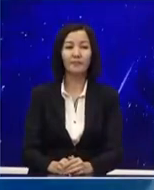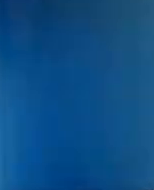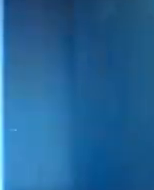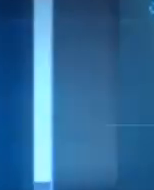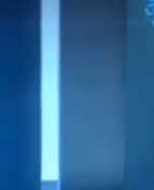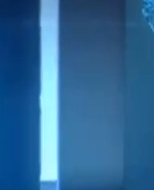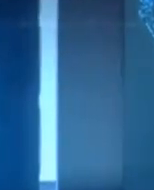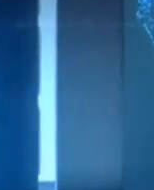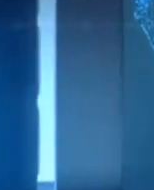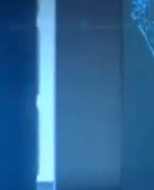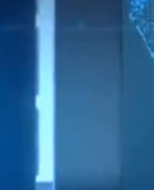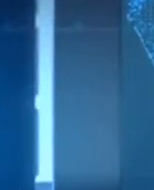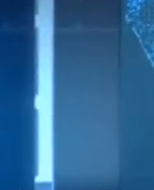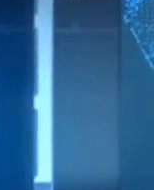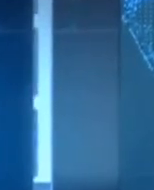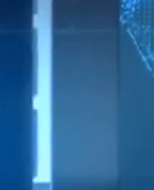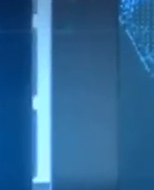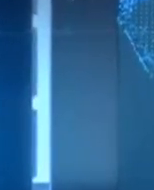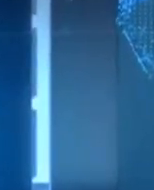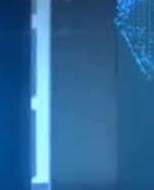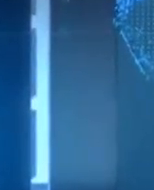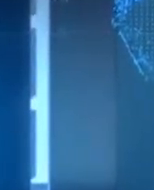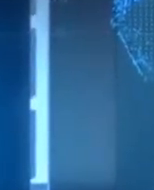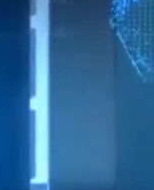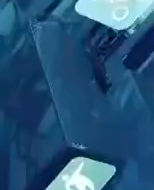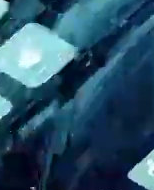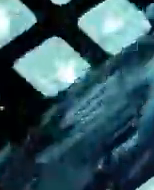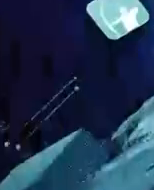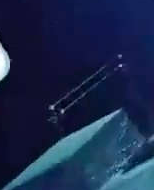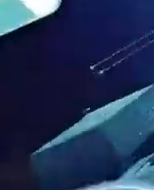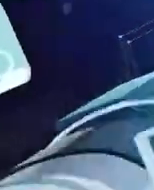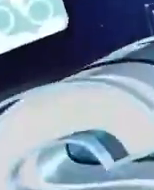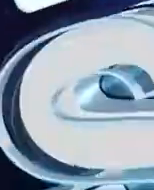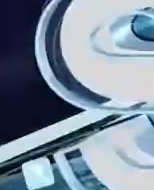Камшат Мухамеджан, Ғабит Қабдырахман, Жетсу арнасы, Талдықорған.